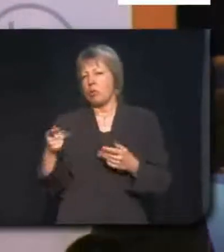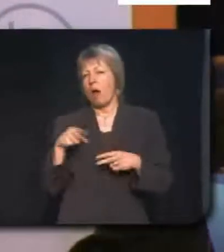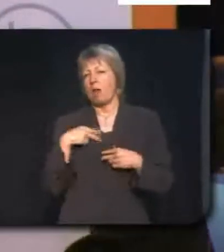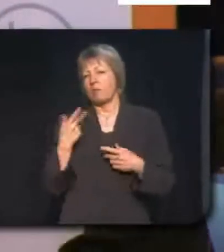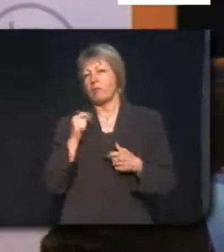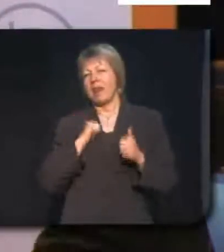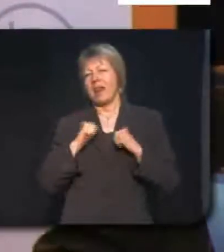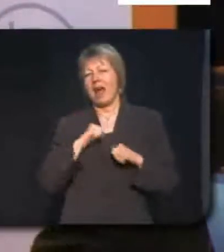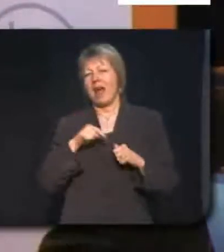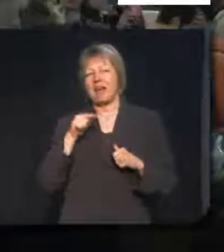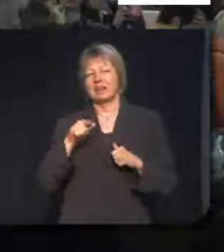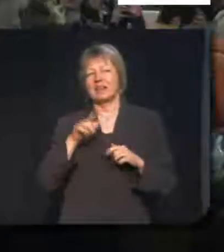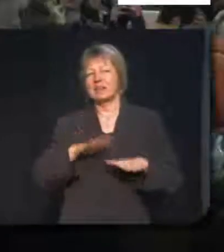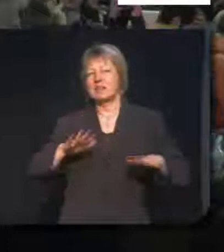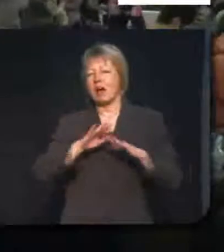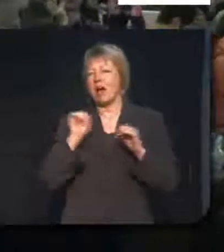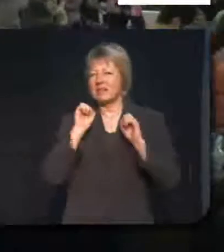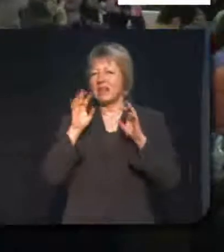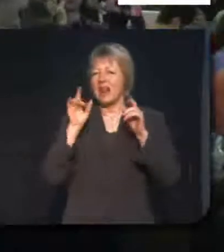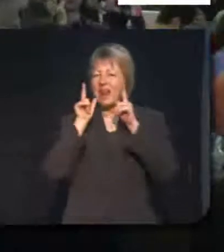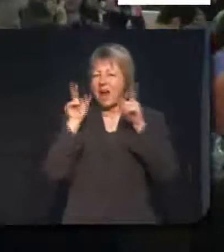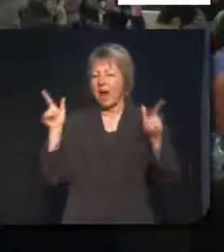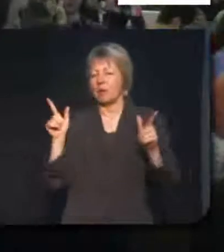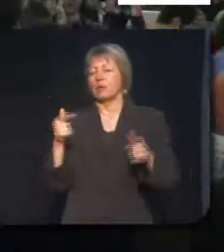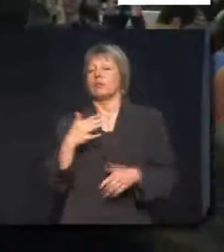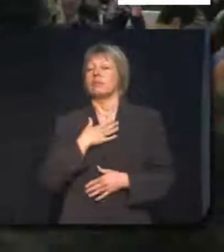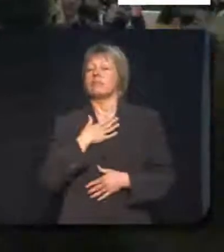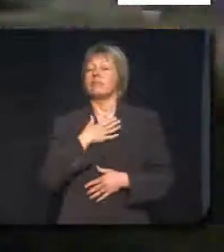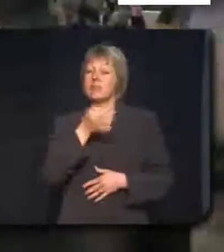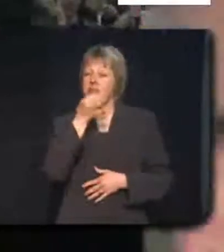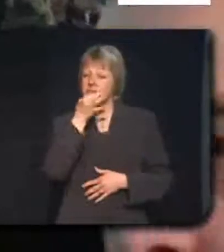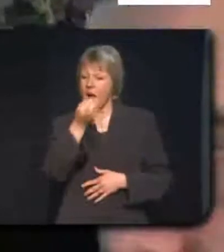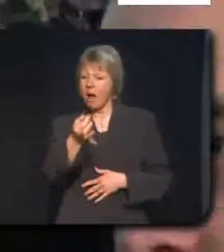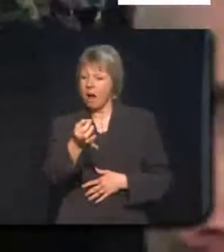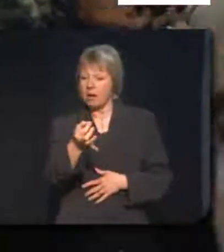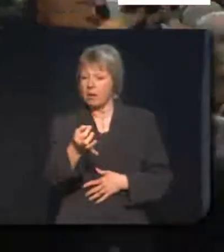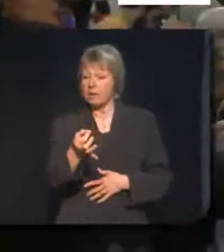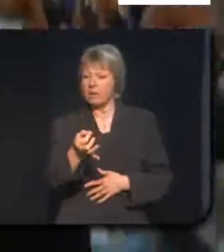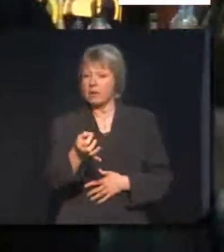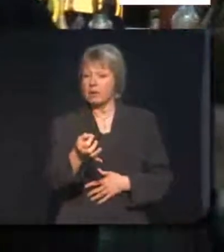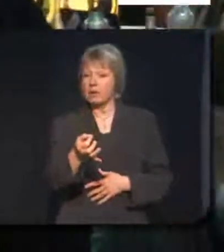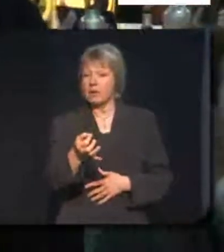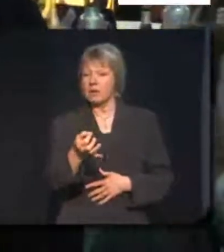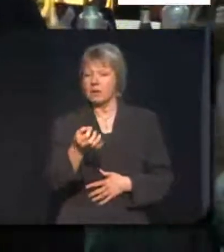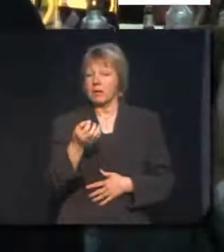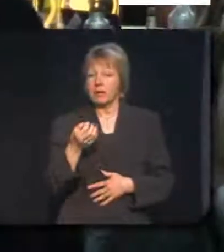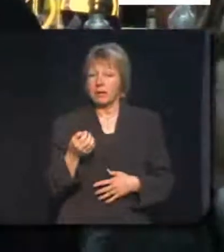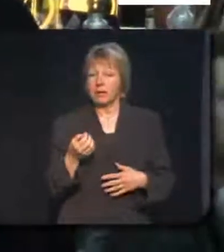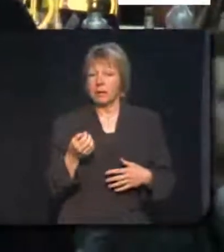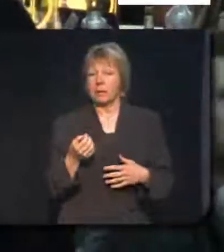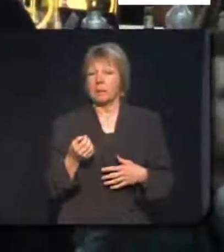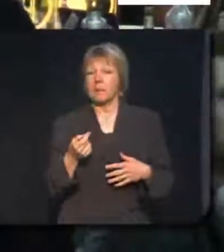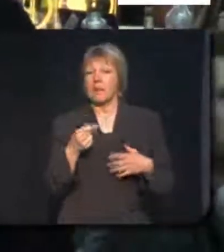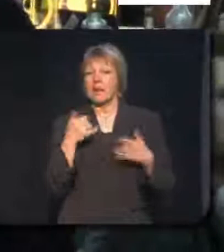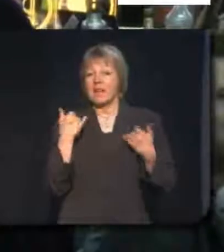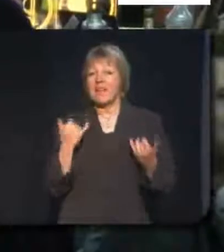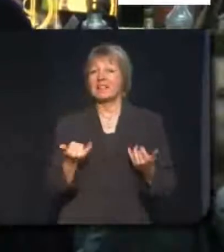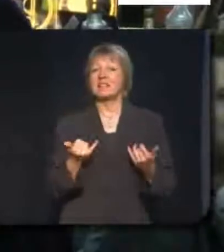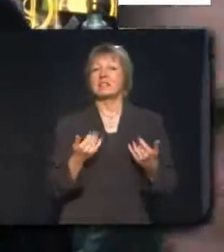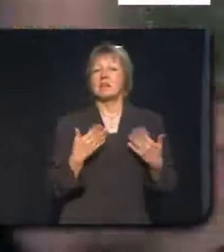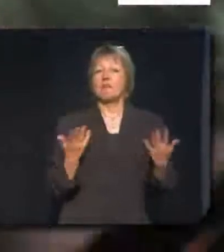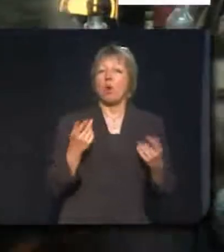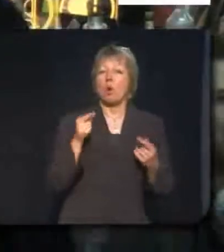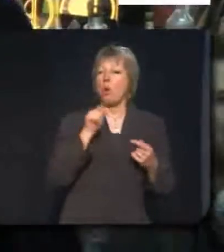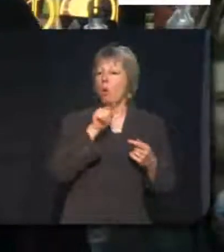laut hier im Saal meine Frage ist wurde oder wird jetzt zwischen all den Verlierern die die